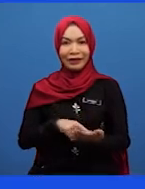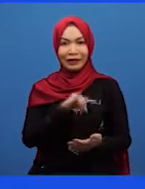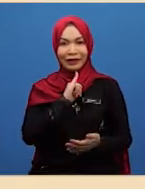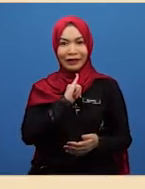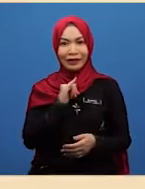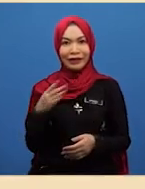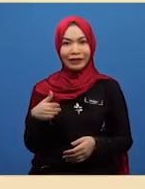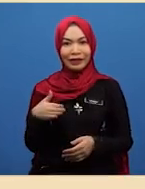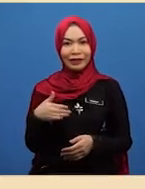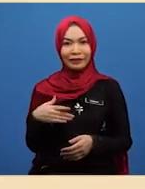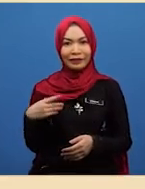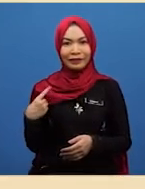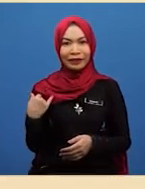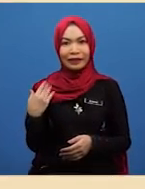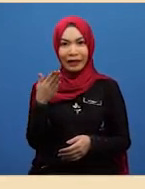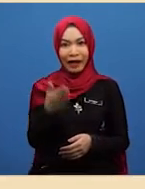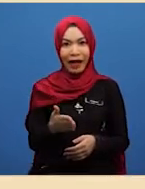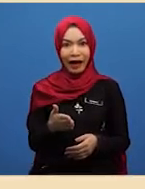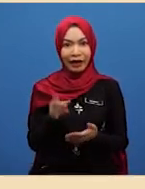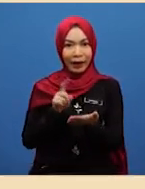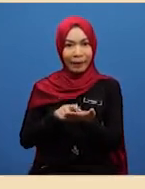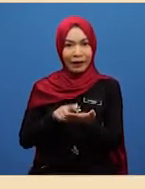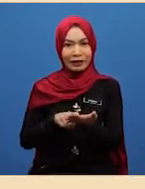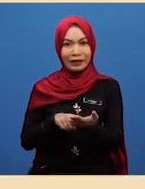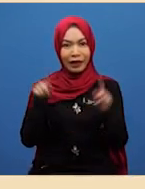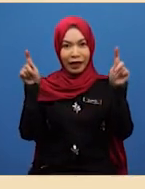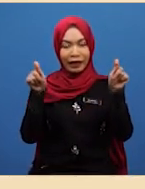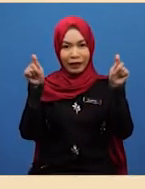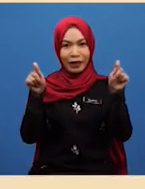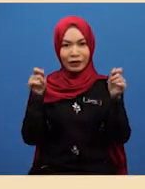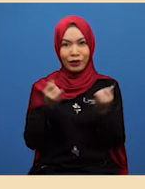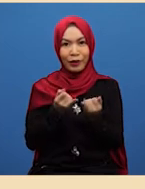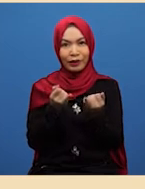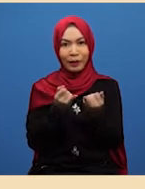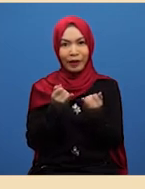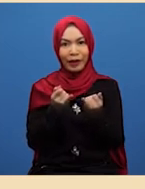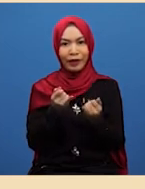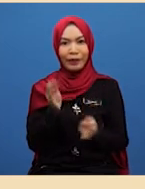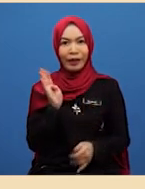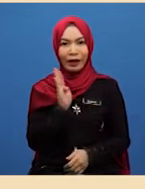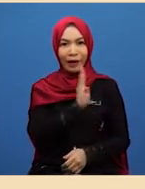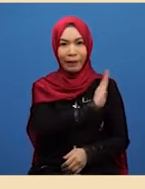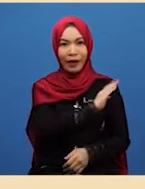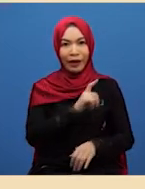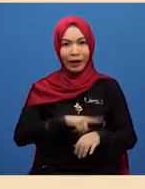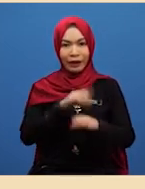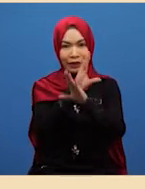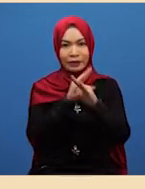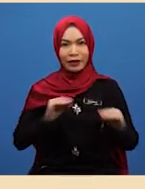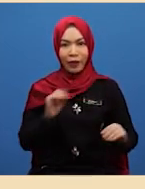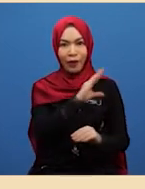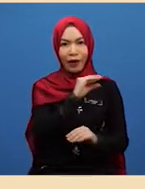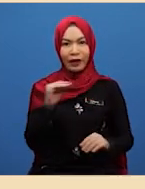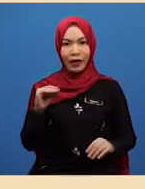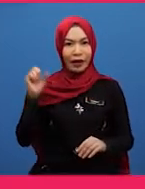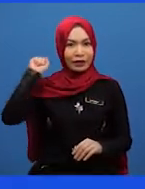membincangkan tentang bab 5, iaitu pentadbiran barat di Sarawak dan Sabah, tetapi pada